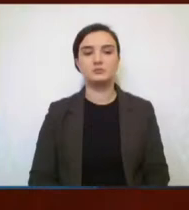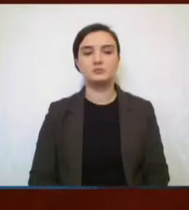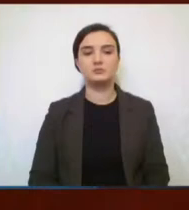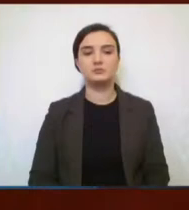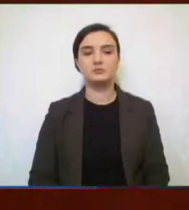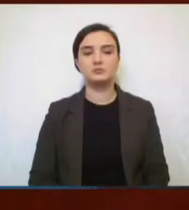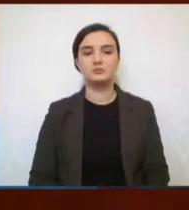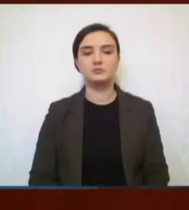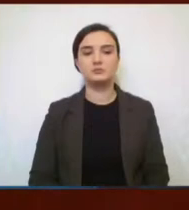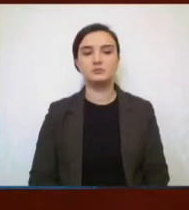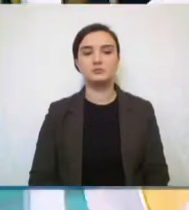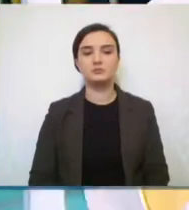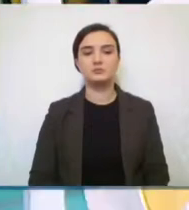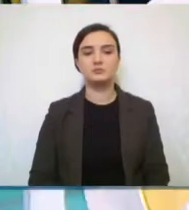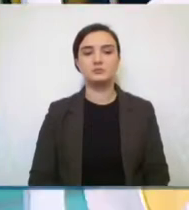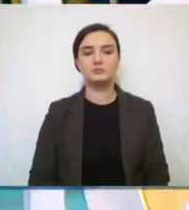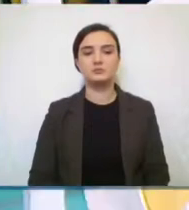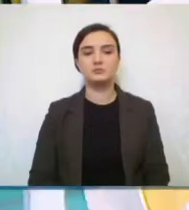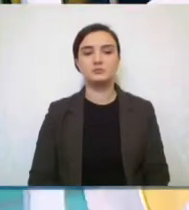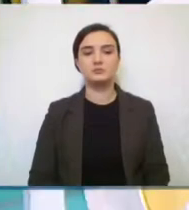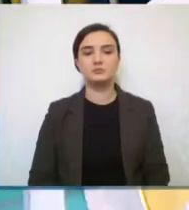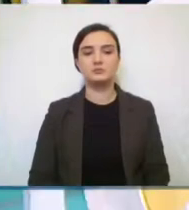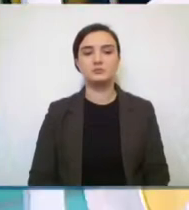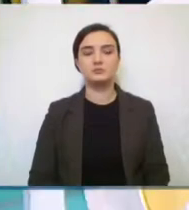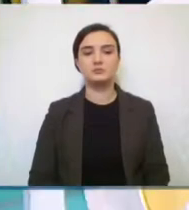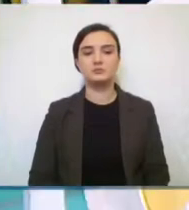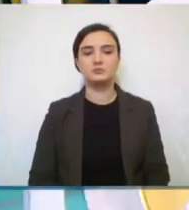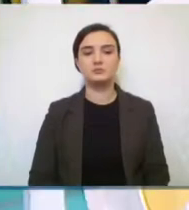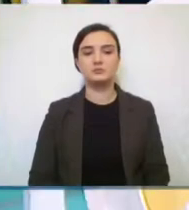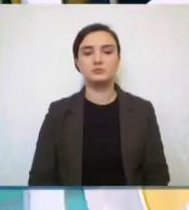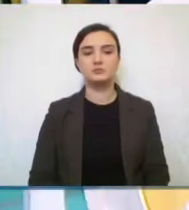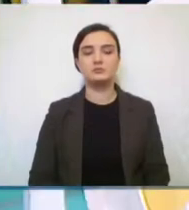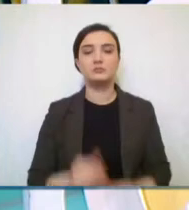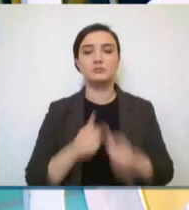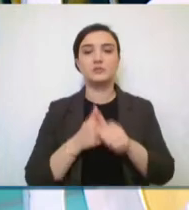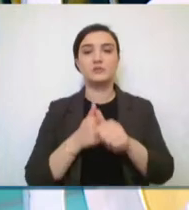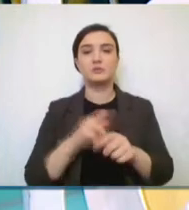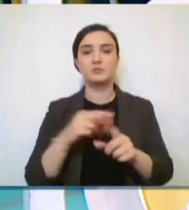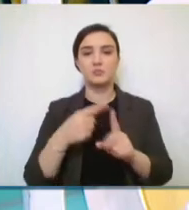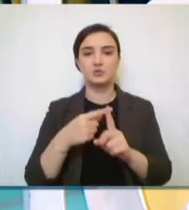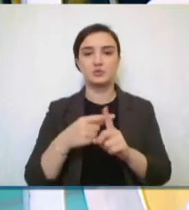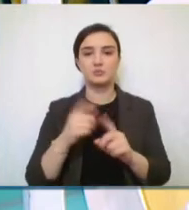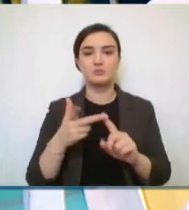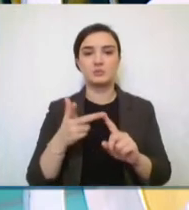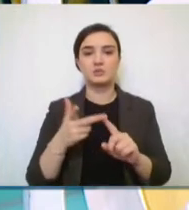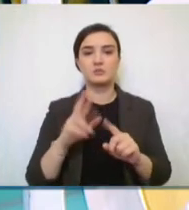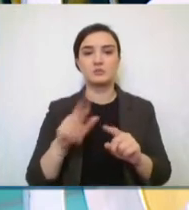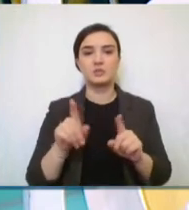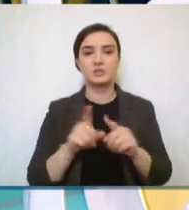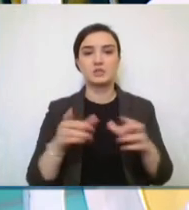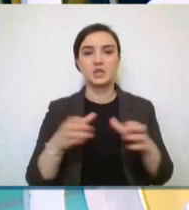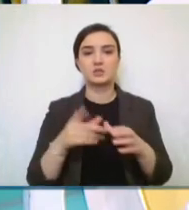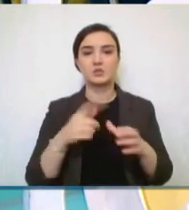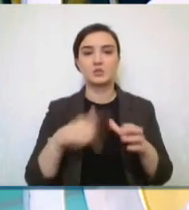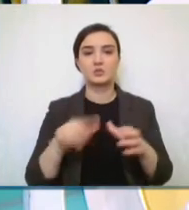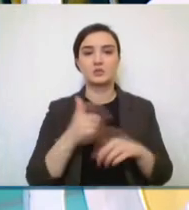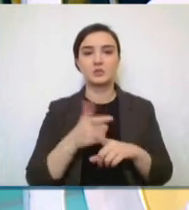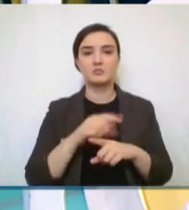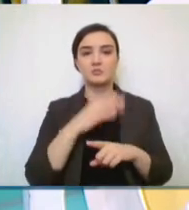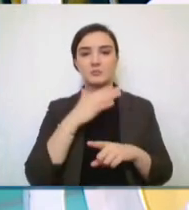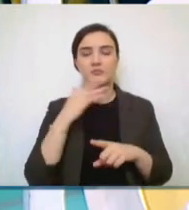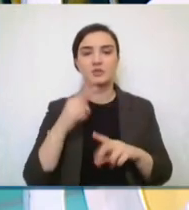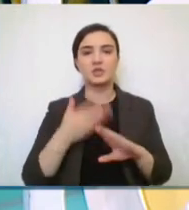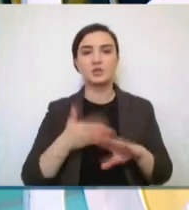ბრმად არა, მივყვებით და პოზიტიურად, ანუ დამიმტკიცა არგუმენტები და მესამე და ესეთი კატეგორია სხვათაშორის ძალიან ბევრია, რომელიც კრიტიკულად